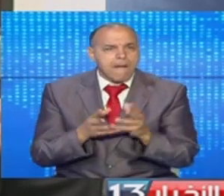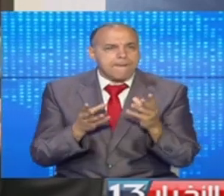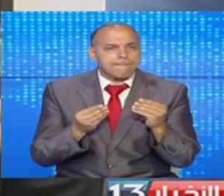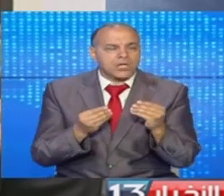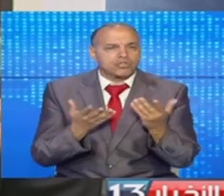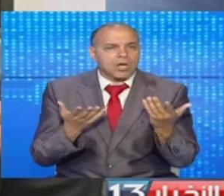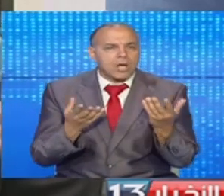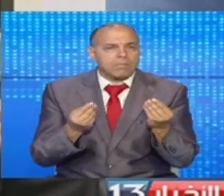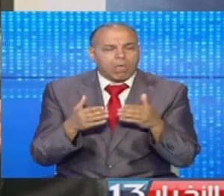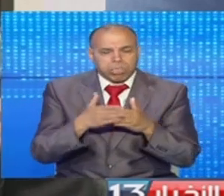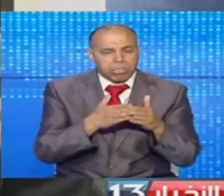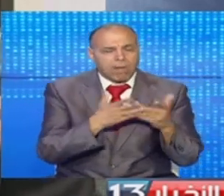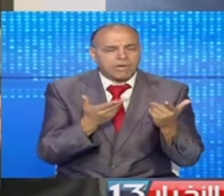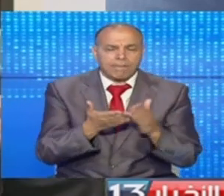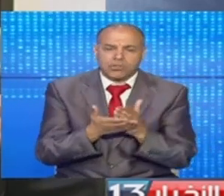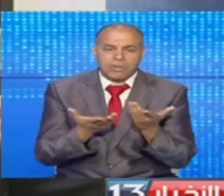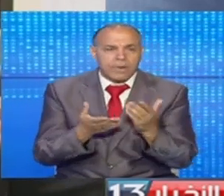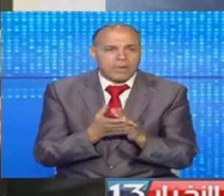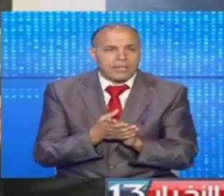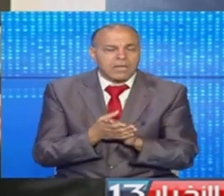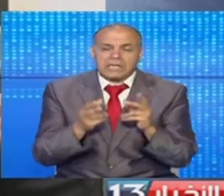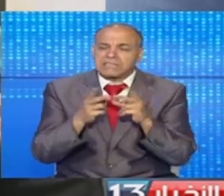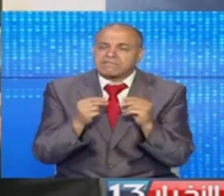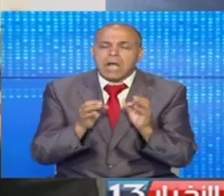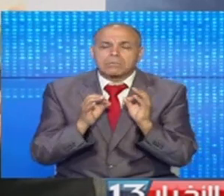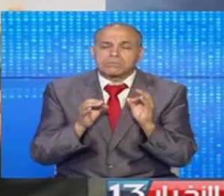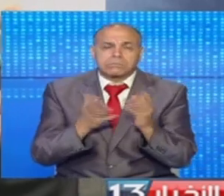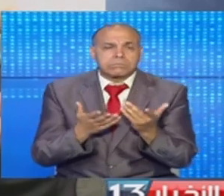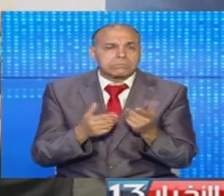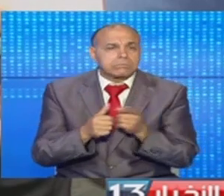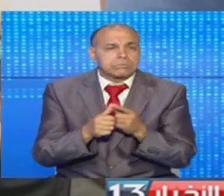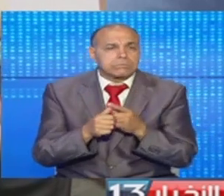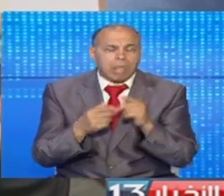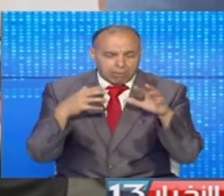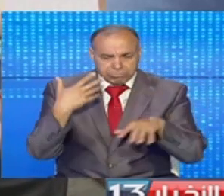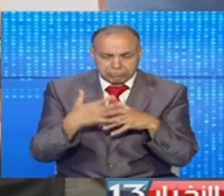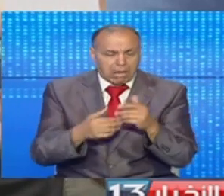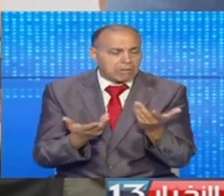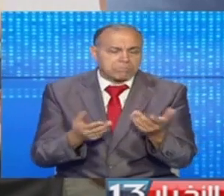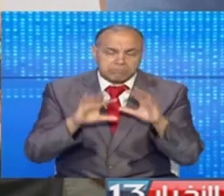المشاريع تعطلت، فماش تفسيرات إلا حالة من حالات الارتباك